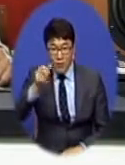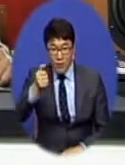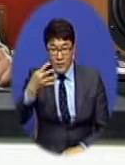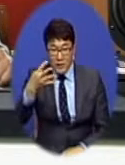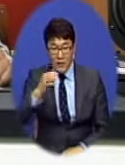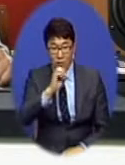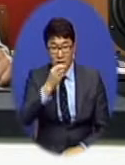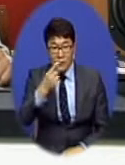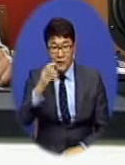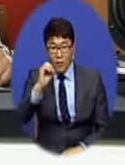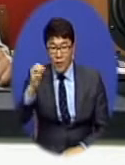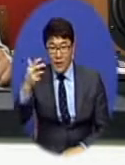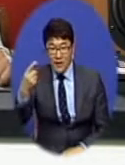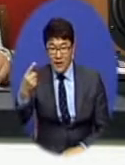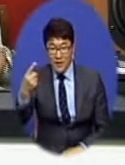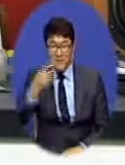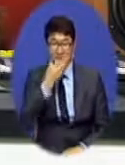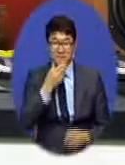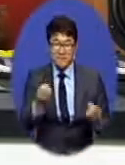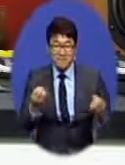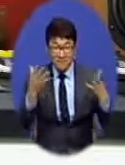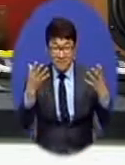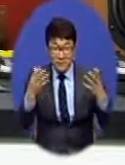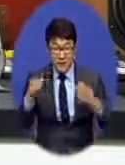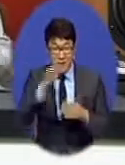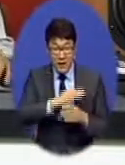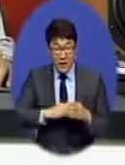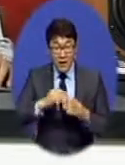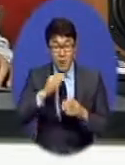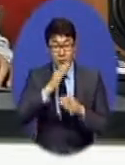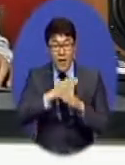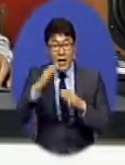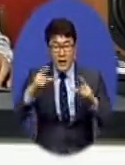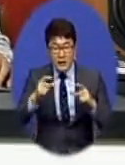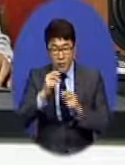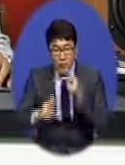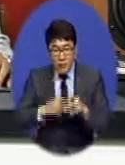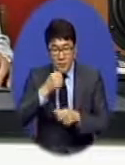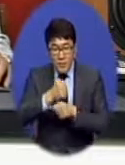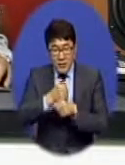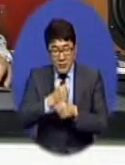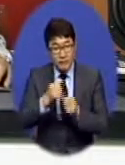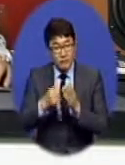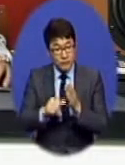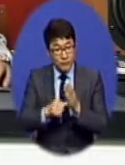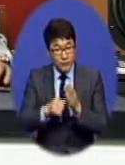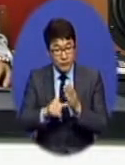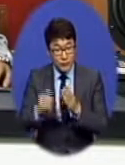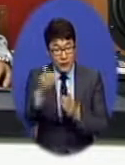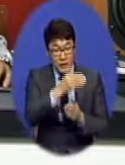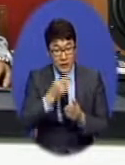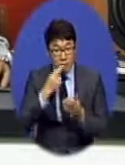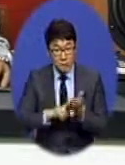010-2554님, 031-008-1님 축하드리고요. 축하드립니다. 이분들께는 통일의 염원을 담은 개성공단에서 제조한 시스브로 공동